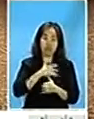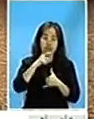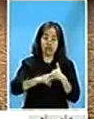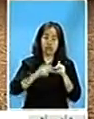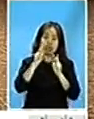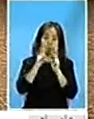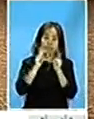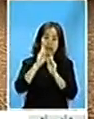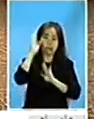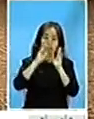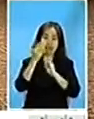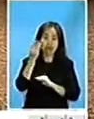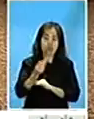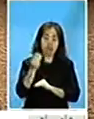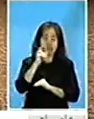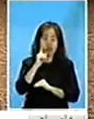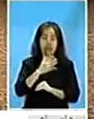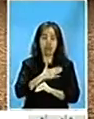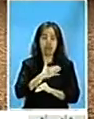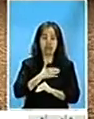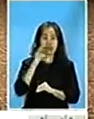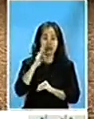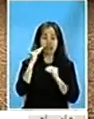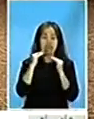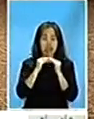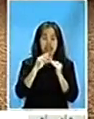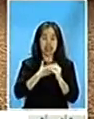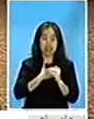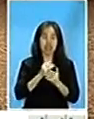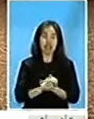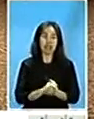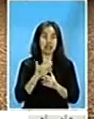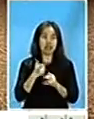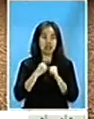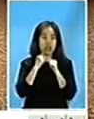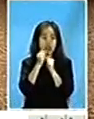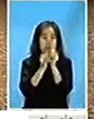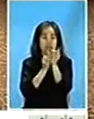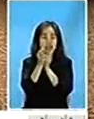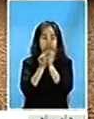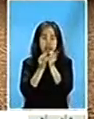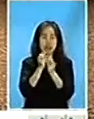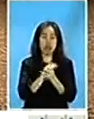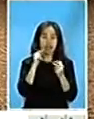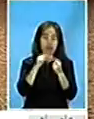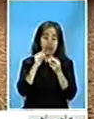างน้อยก็คือการสงวนความเห็นนะคะดิฉันใช้สิทธิ์ตามนั้นนะคะแล้วก็พยายามชี้ให้เห็นนะคะจุดที่เป็นจุดอ่อนของงบประมาณนะค